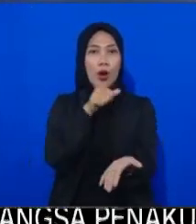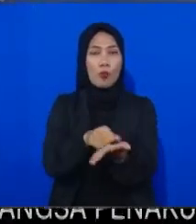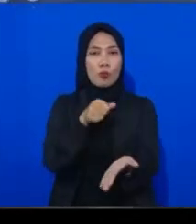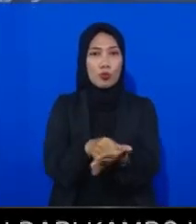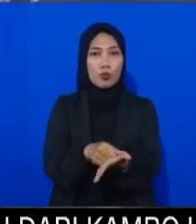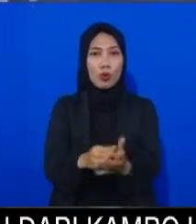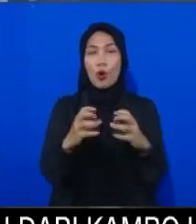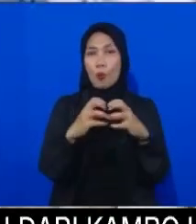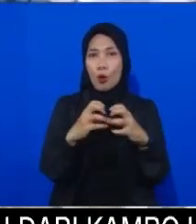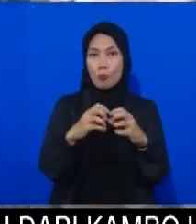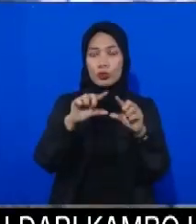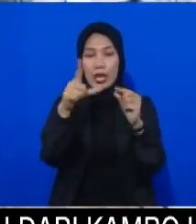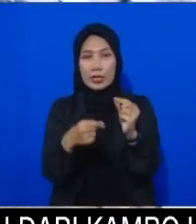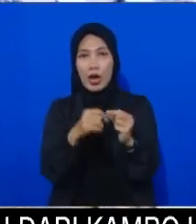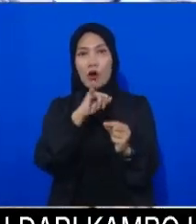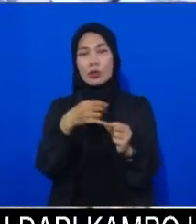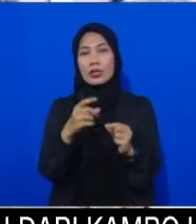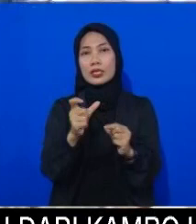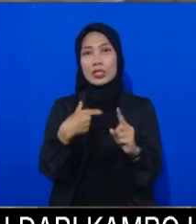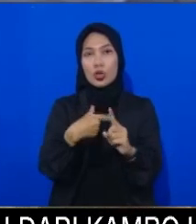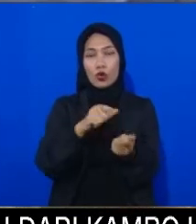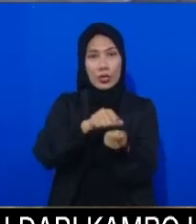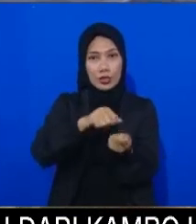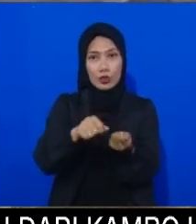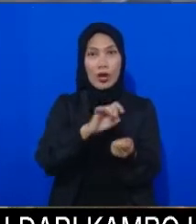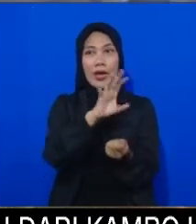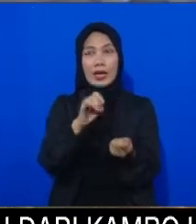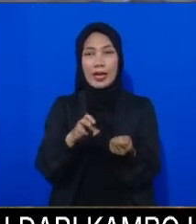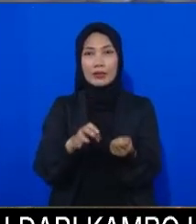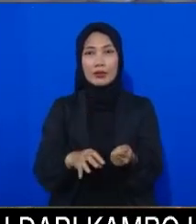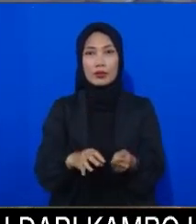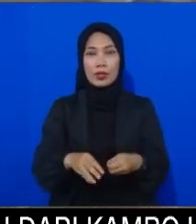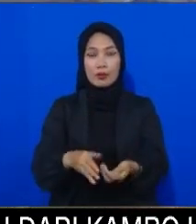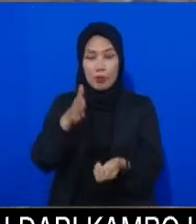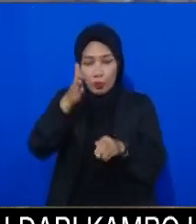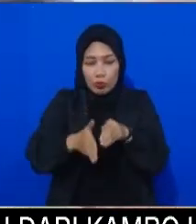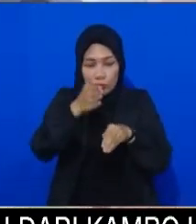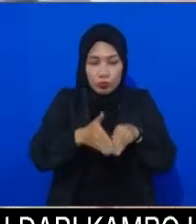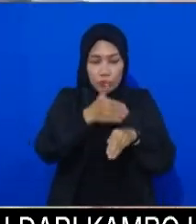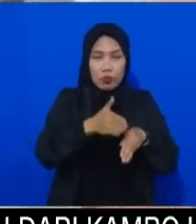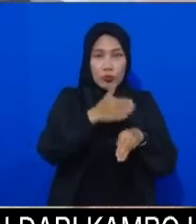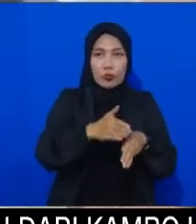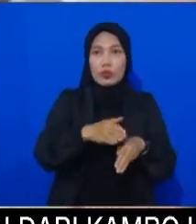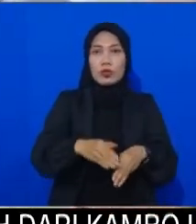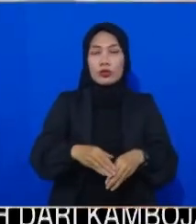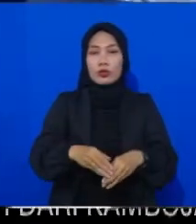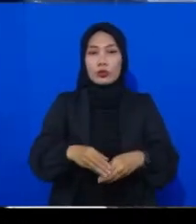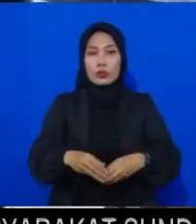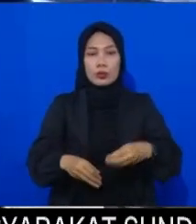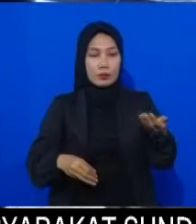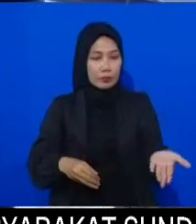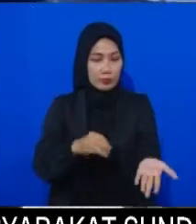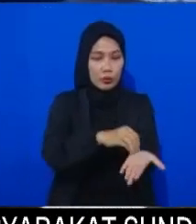putih dan daun jeruk Setelah itu adonan dipotong kecil-kecil dan dijemur hingga kering kerupuk telur asin kemudian